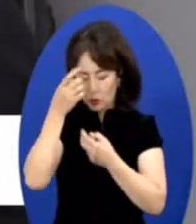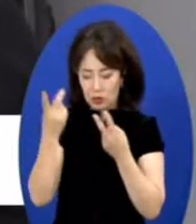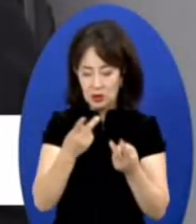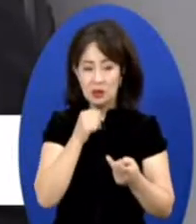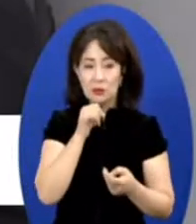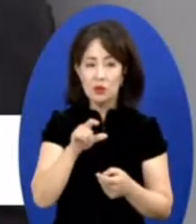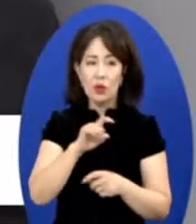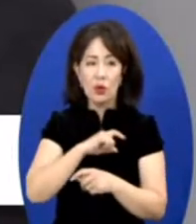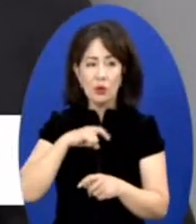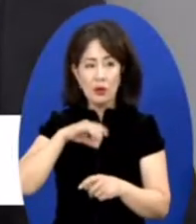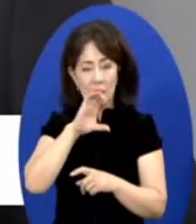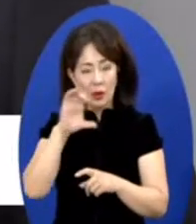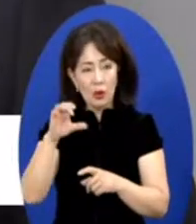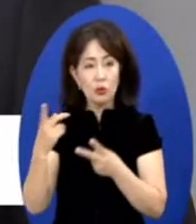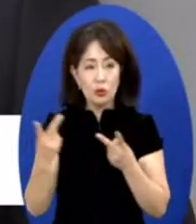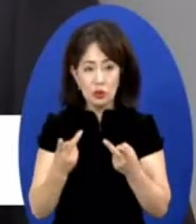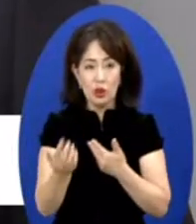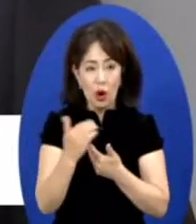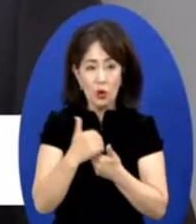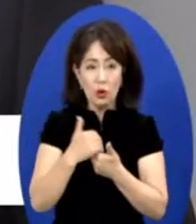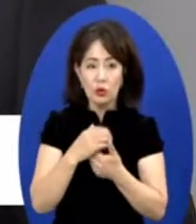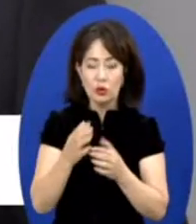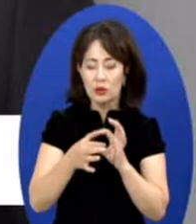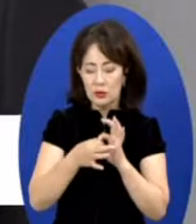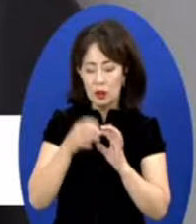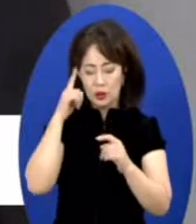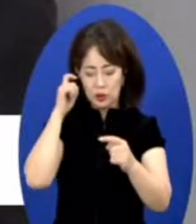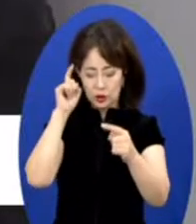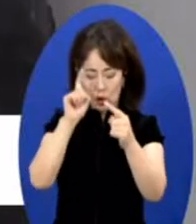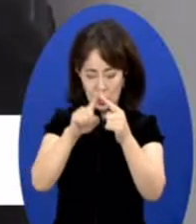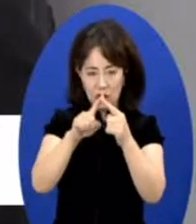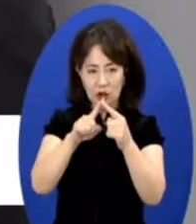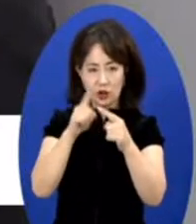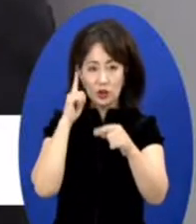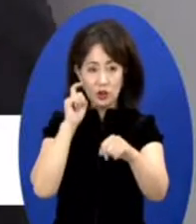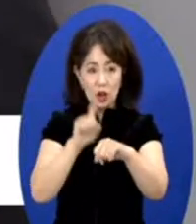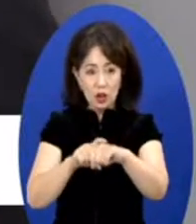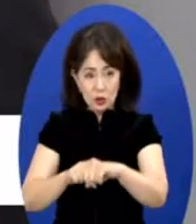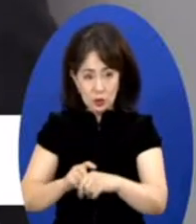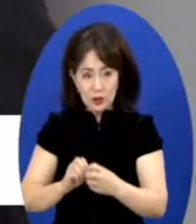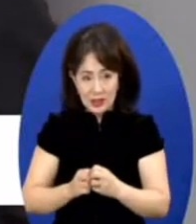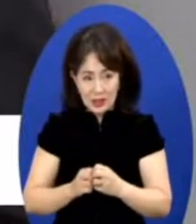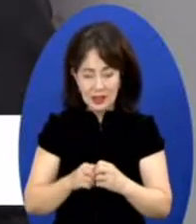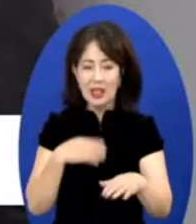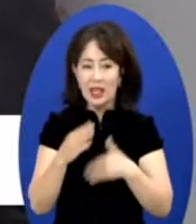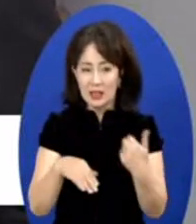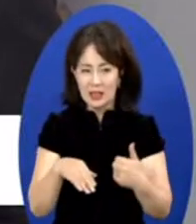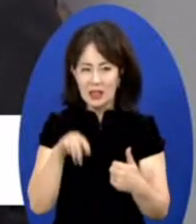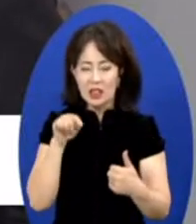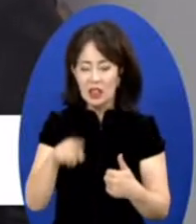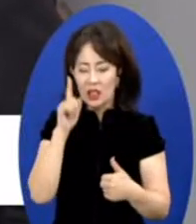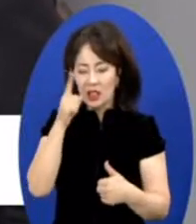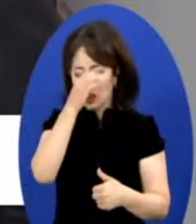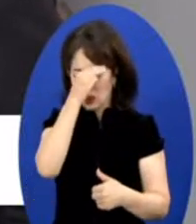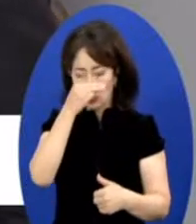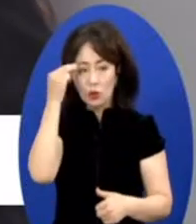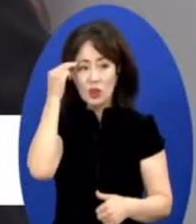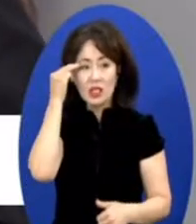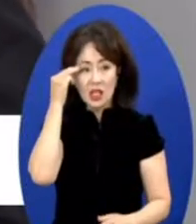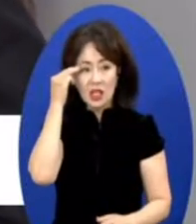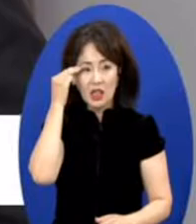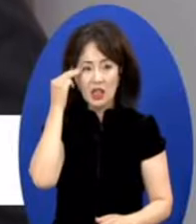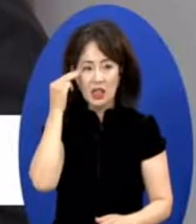биш, эхлээд хувьчлийн үйлчилгээ нь бас одоо багтахаар зорилт хийгээд явж байгаа. За бидний хувьд эхний одоо жишээл